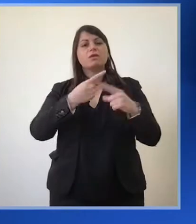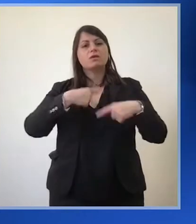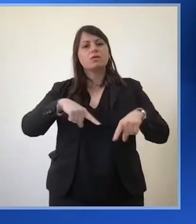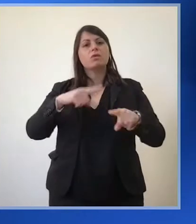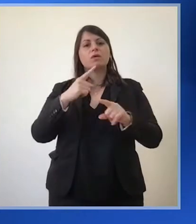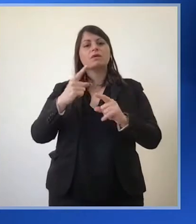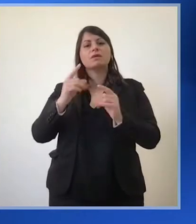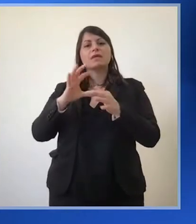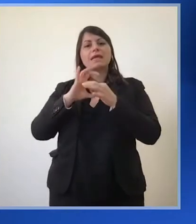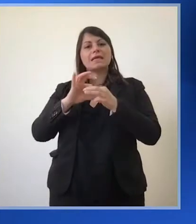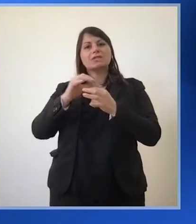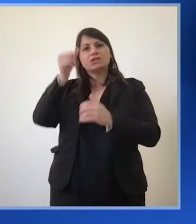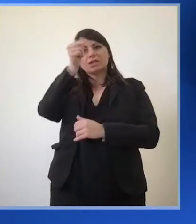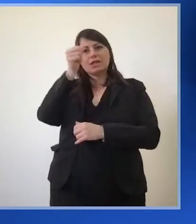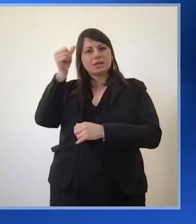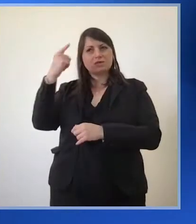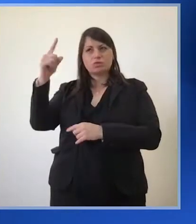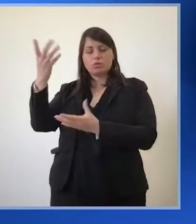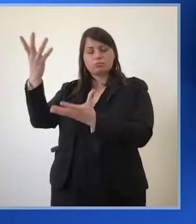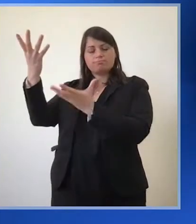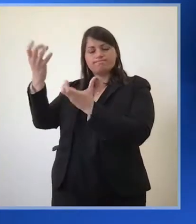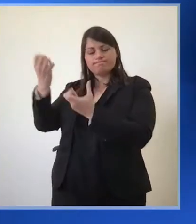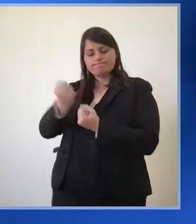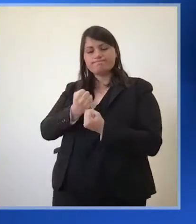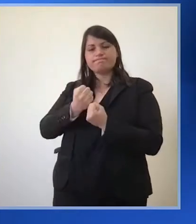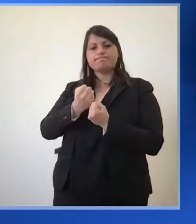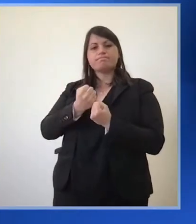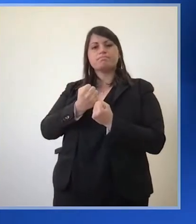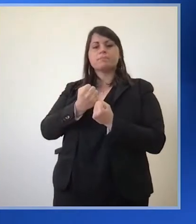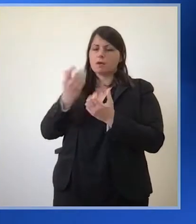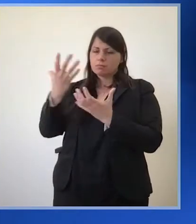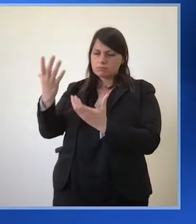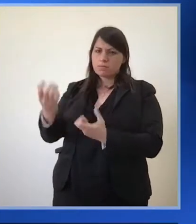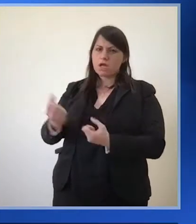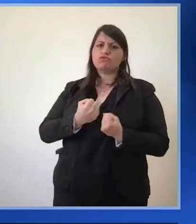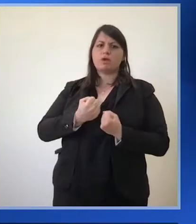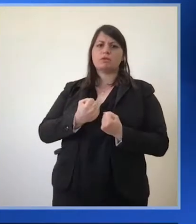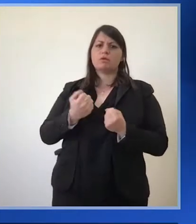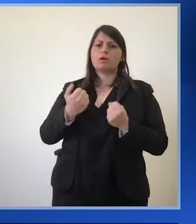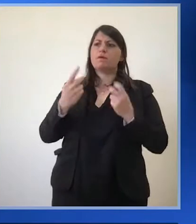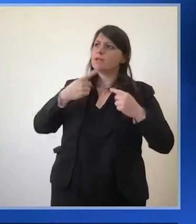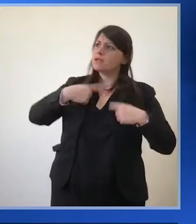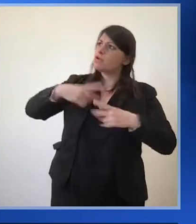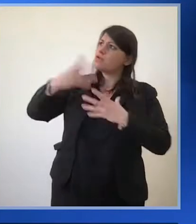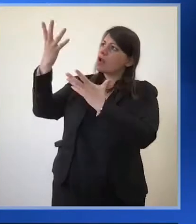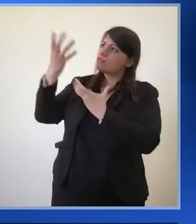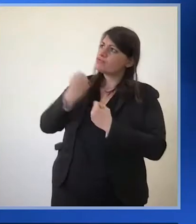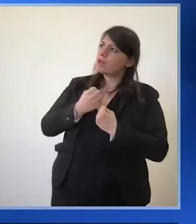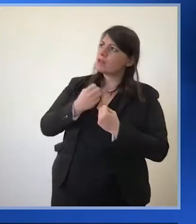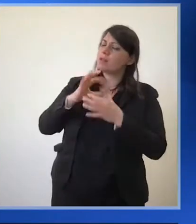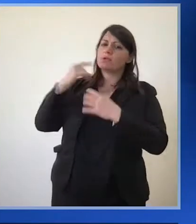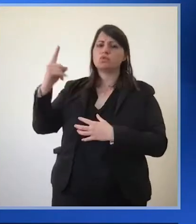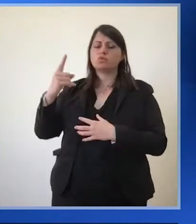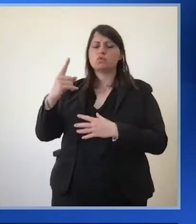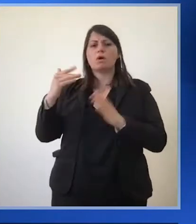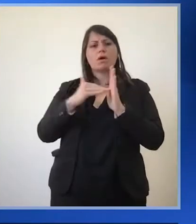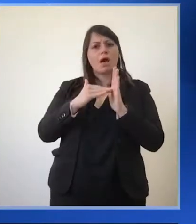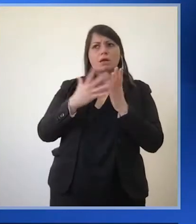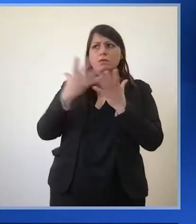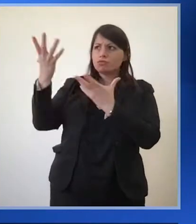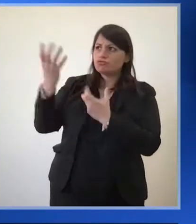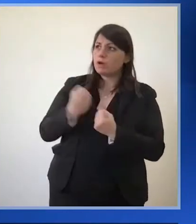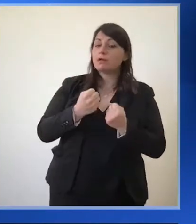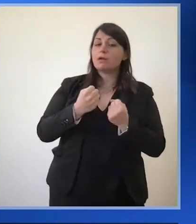di Cristo nelle nostre vite, nelle nostre case, nei nostri paesi.